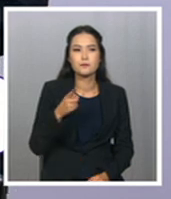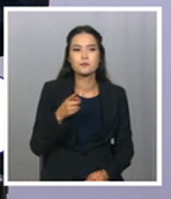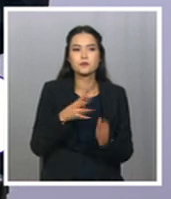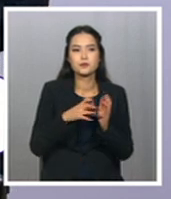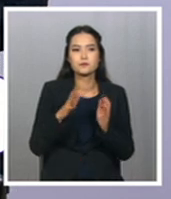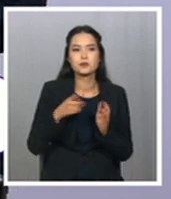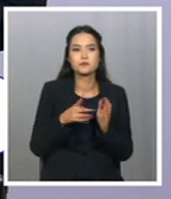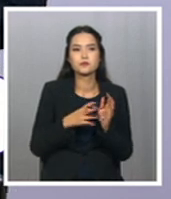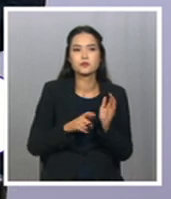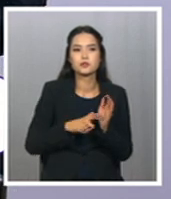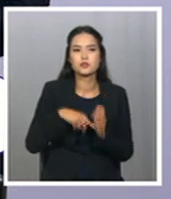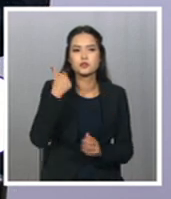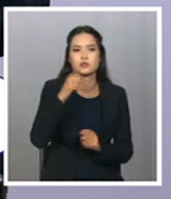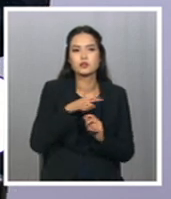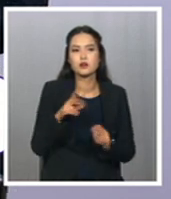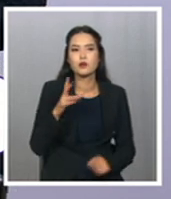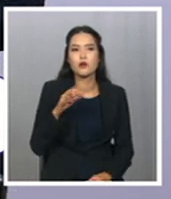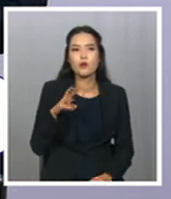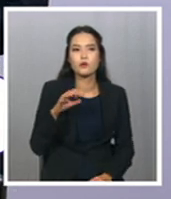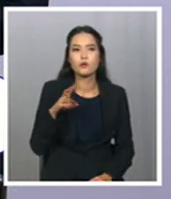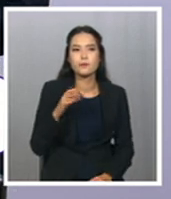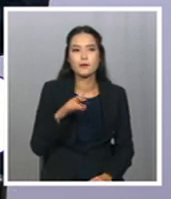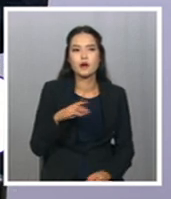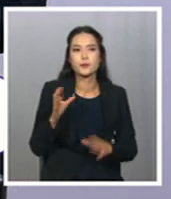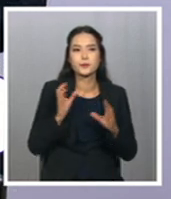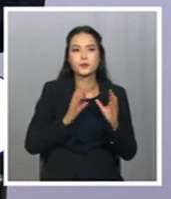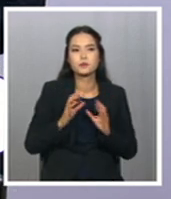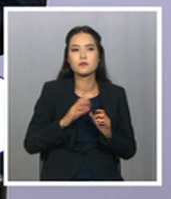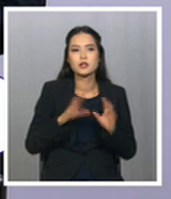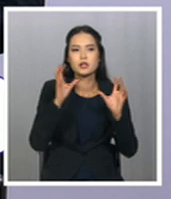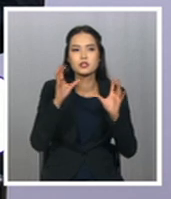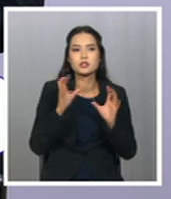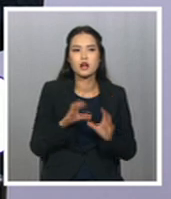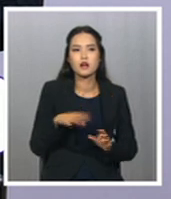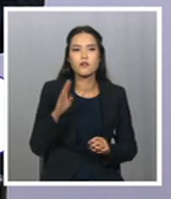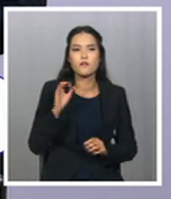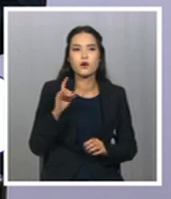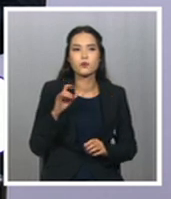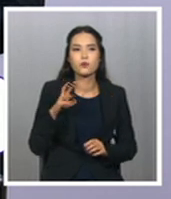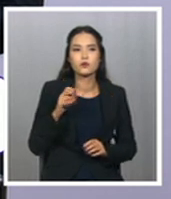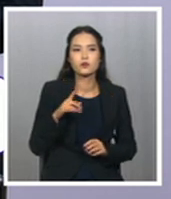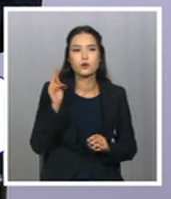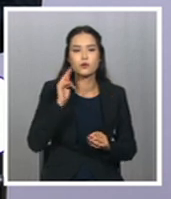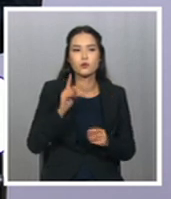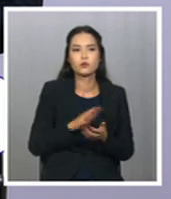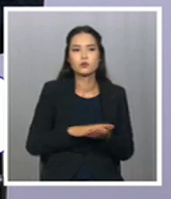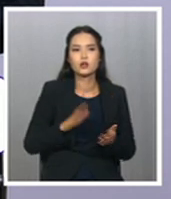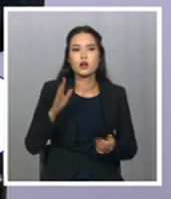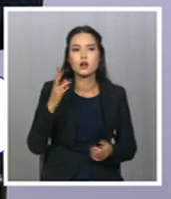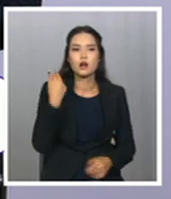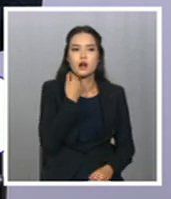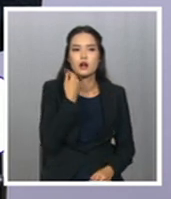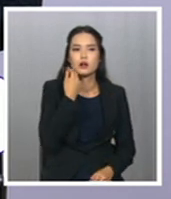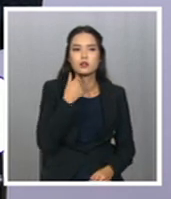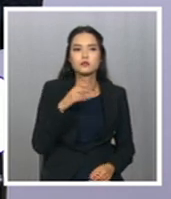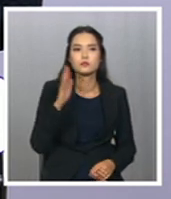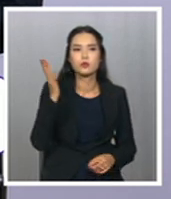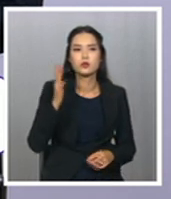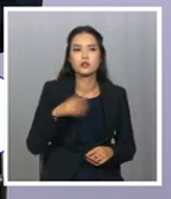1905-1907 жылдары ол Колумбия университетінің заң факультетінде оқуын жалғастырады. Бірақ ақштың болашақ президенті